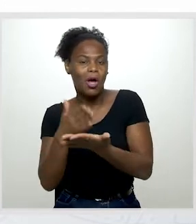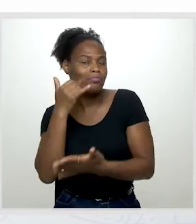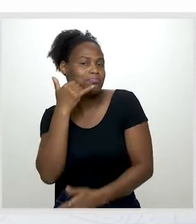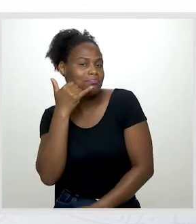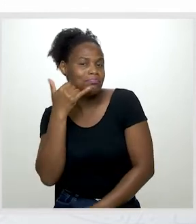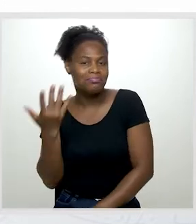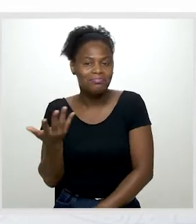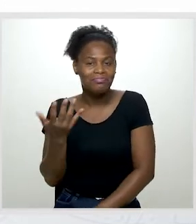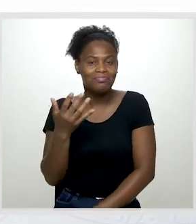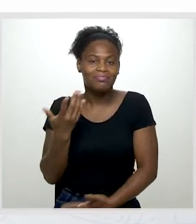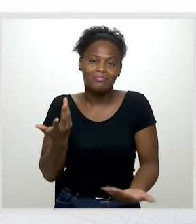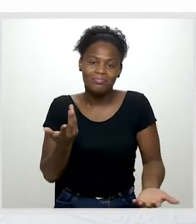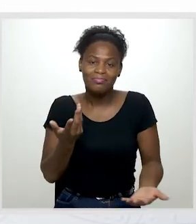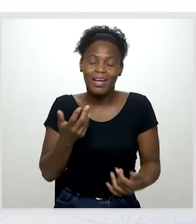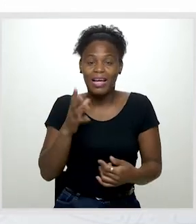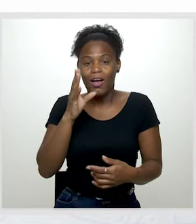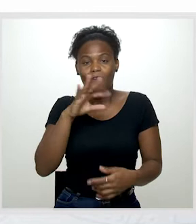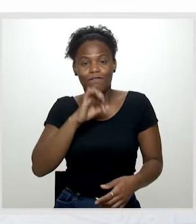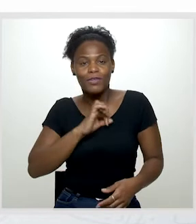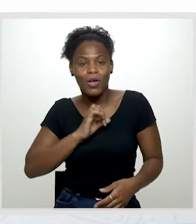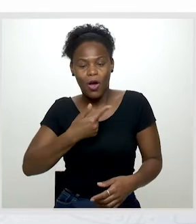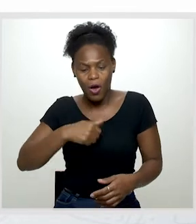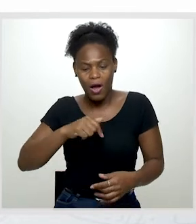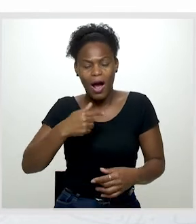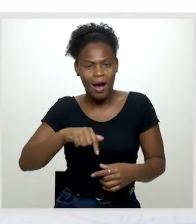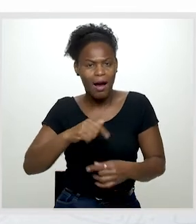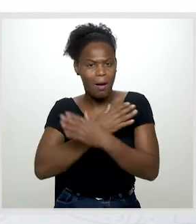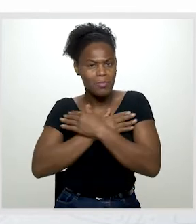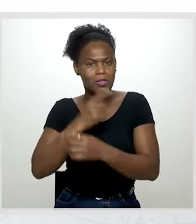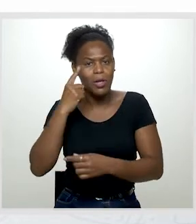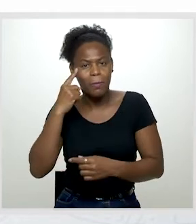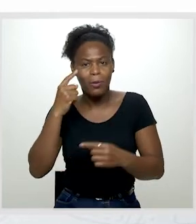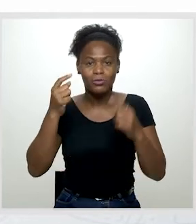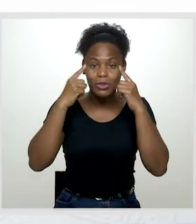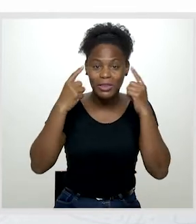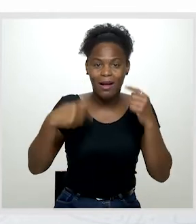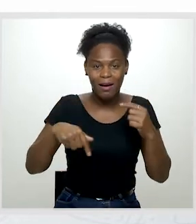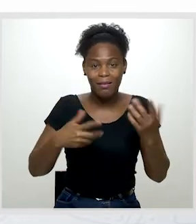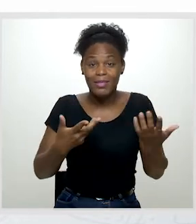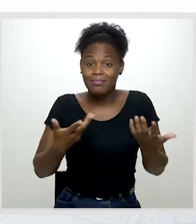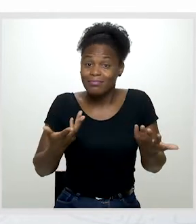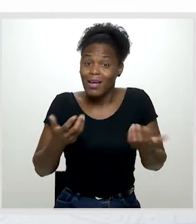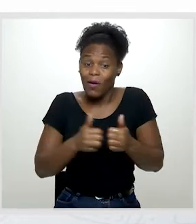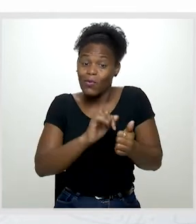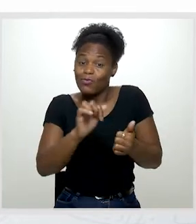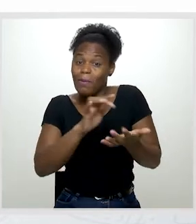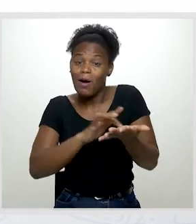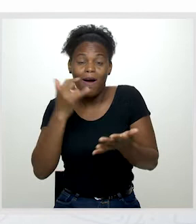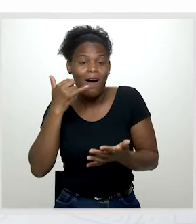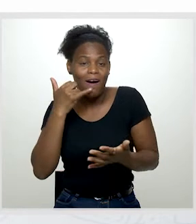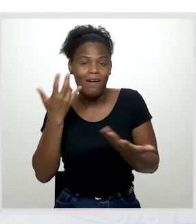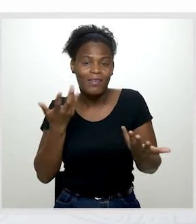lui téléphonez. Tenez, notre fils a des amis au Japon et en Chine. Eh bien, avec son